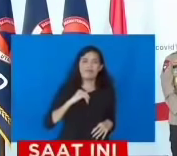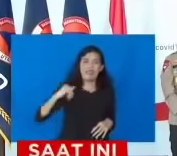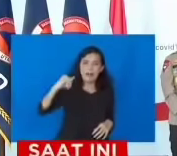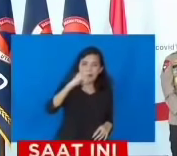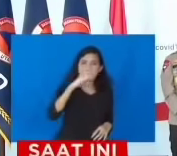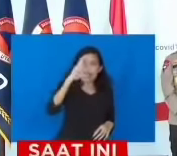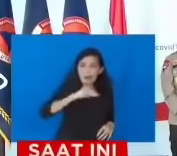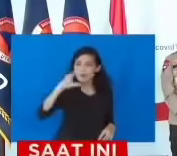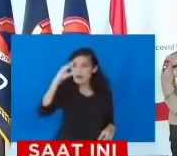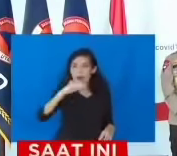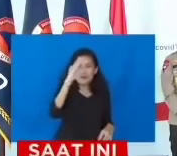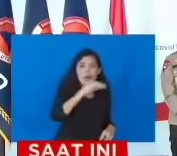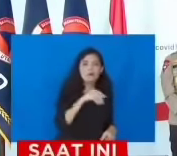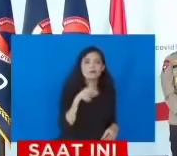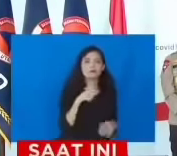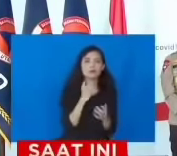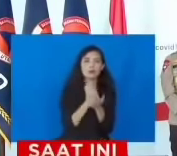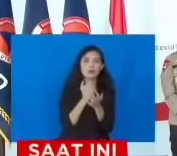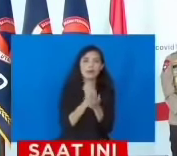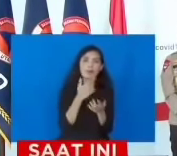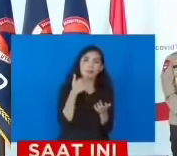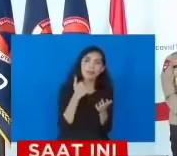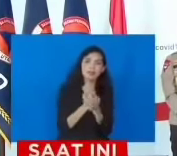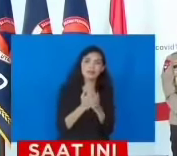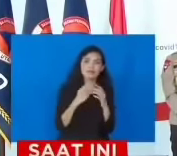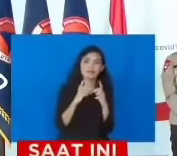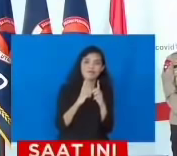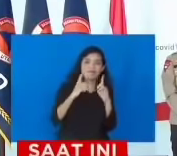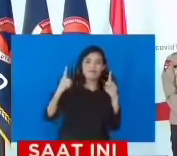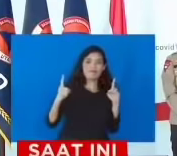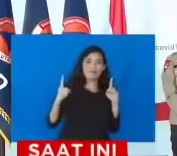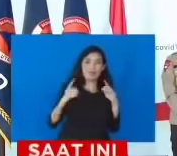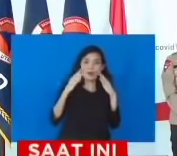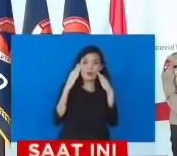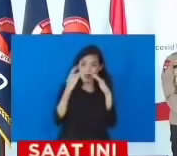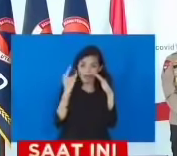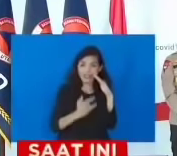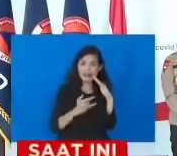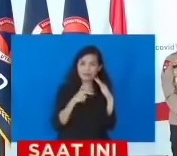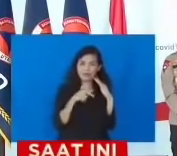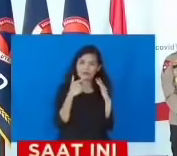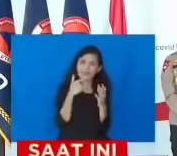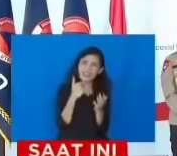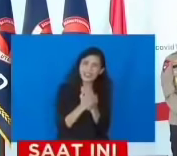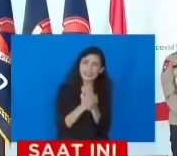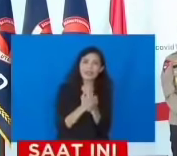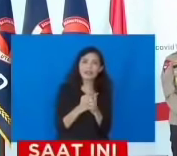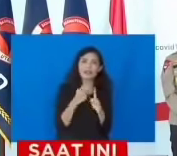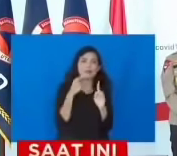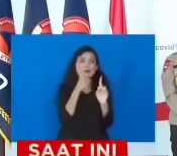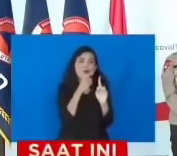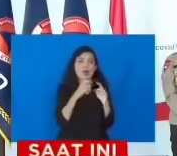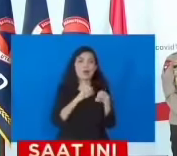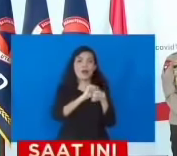ini adalah kunci keberhasilan kita untuk memutuskan rantai